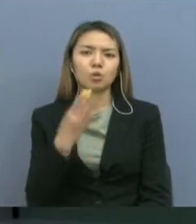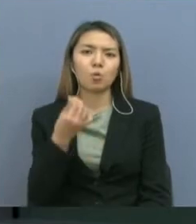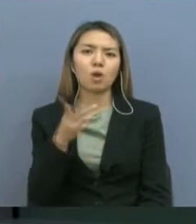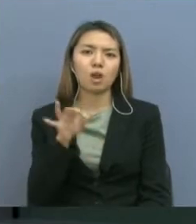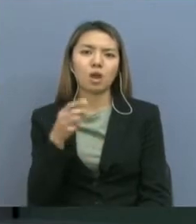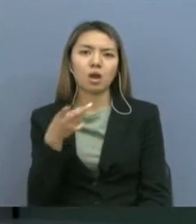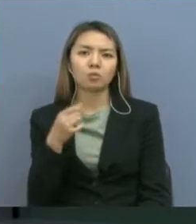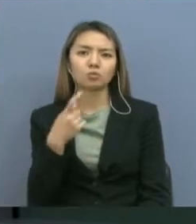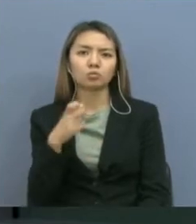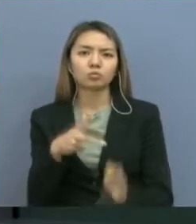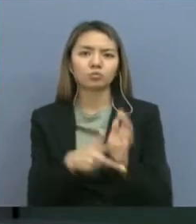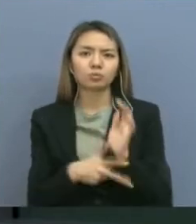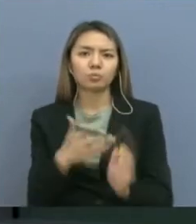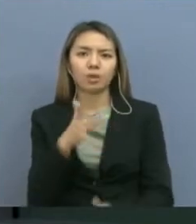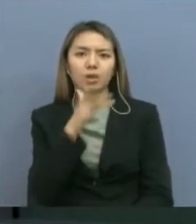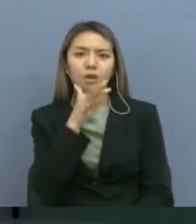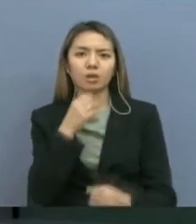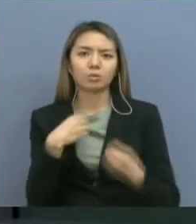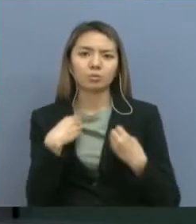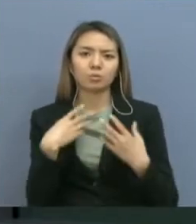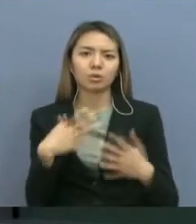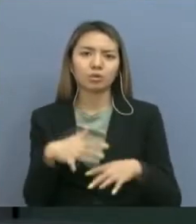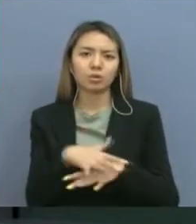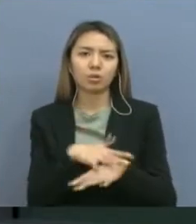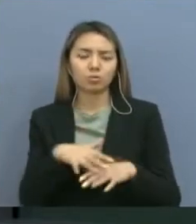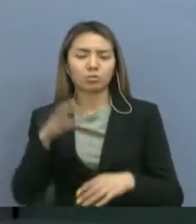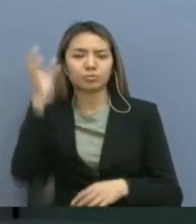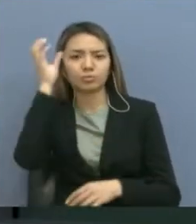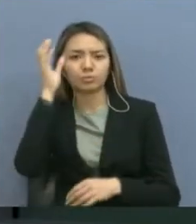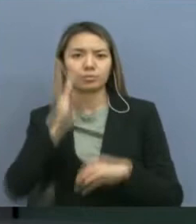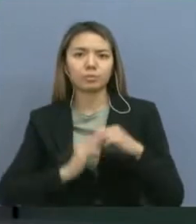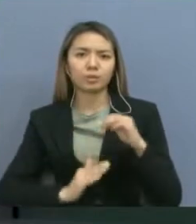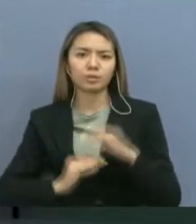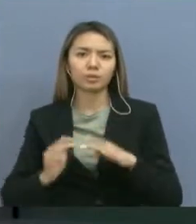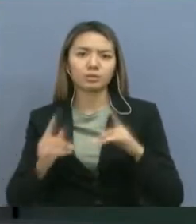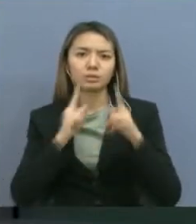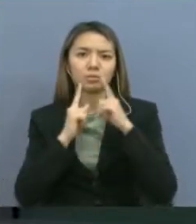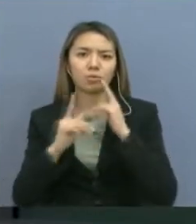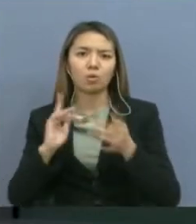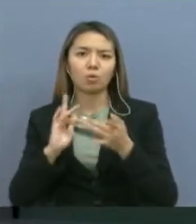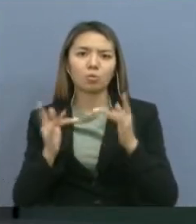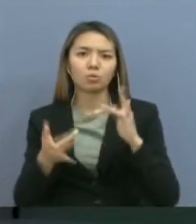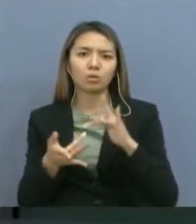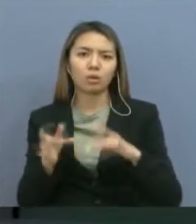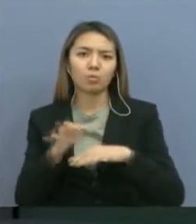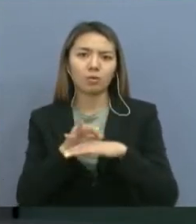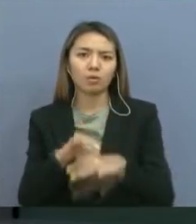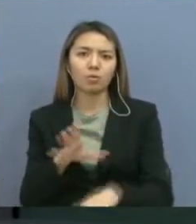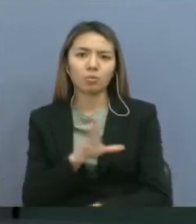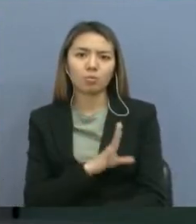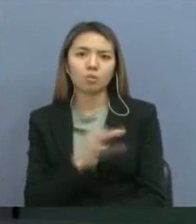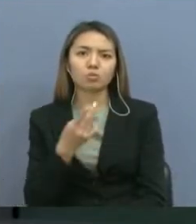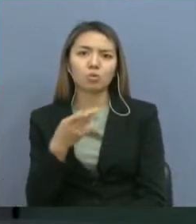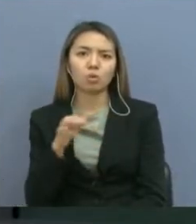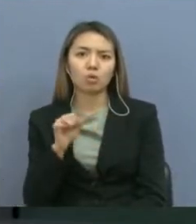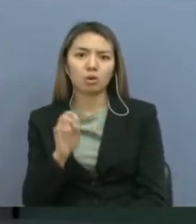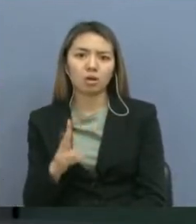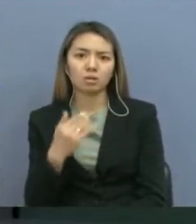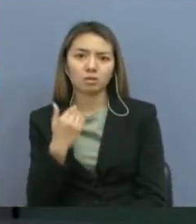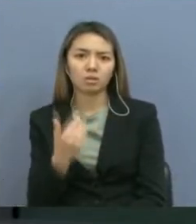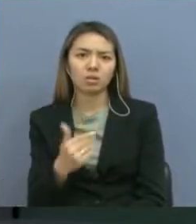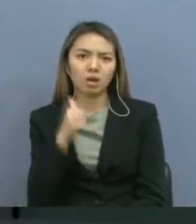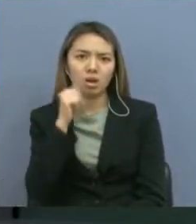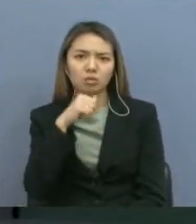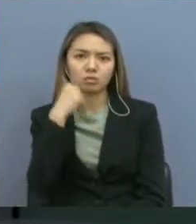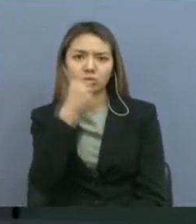Мухан Уәлихановтың 185 жылдығына арналған халықаралық ғылыми-тәжірибелік конференция онлайн форматта өтті. Шоқан оқулары дәстүрлі жылын